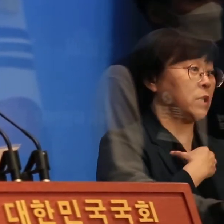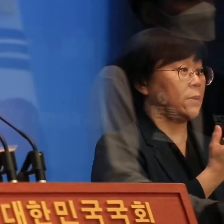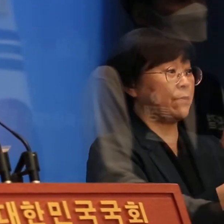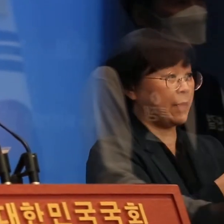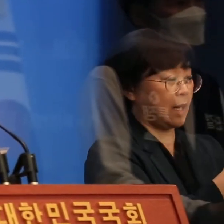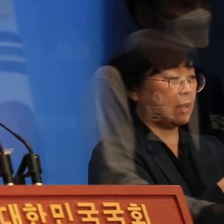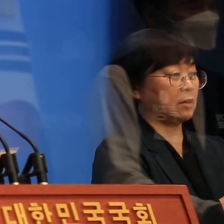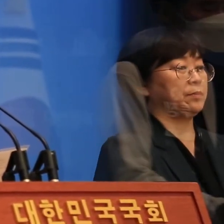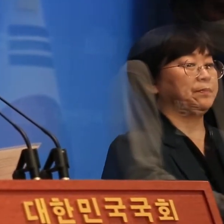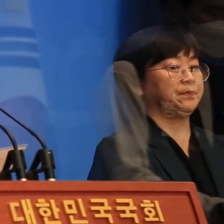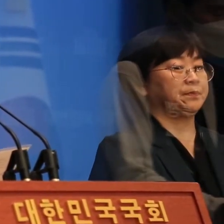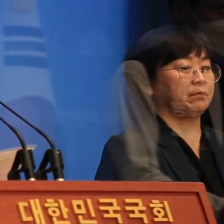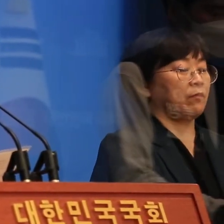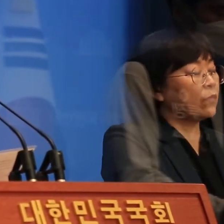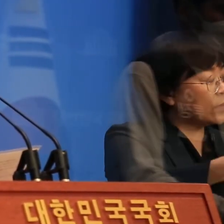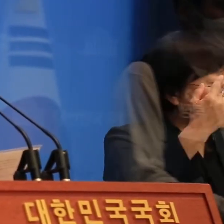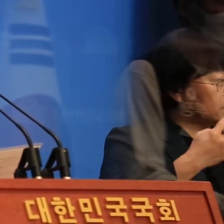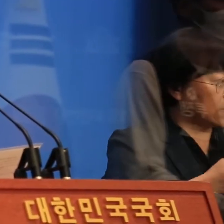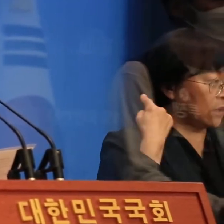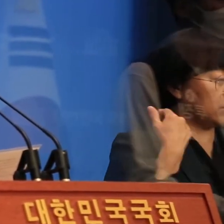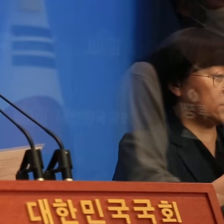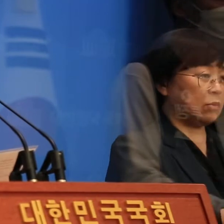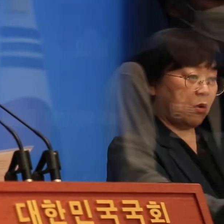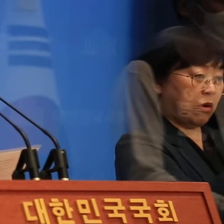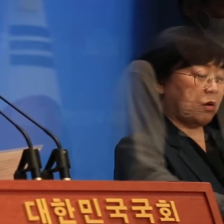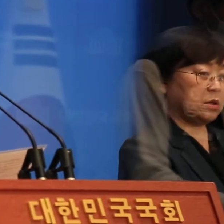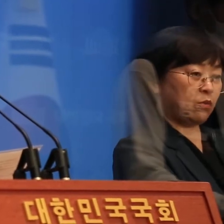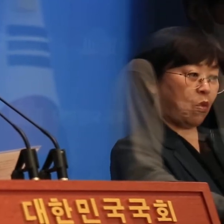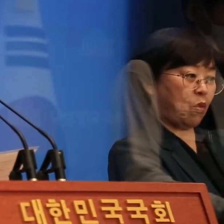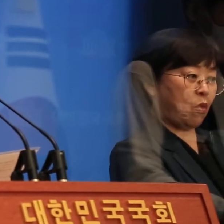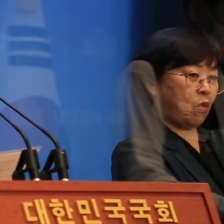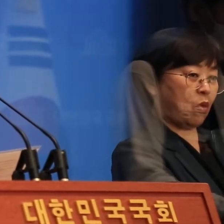있습니다. 지난해 10월 15일